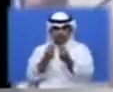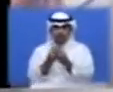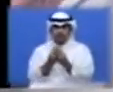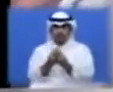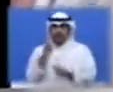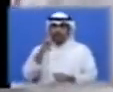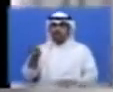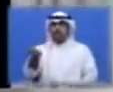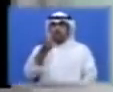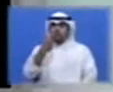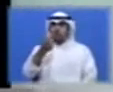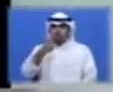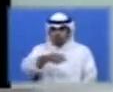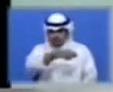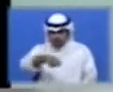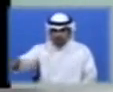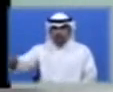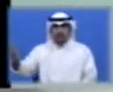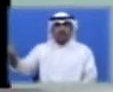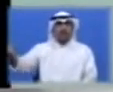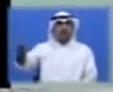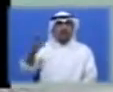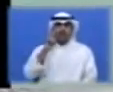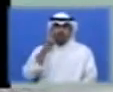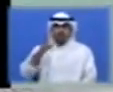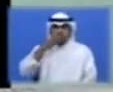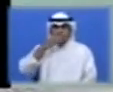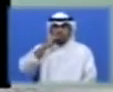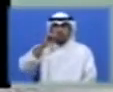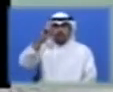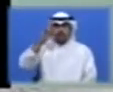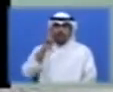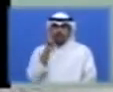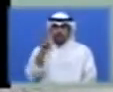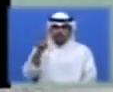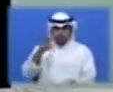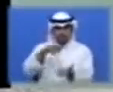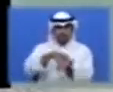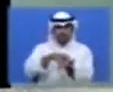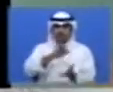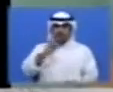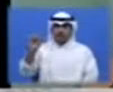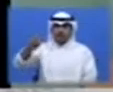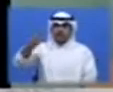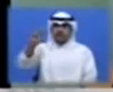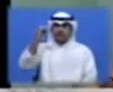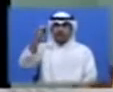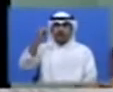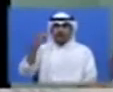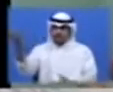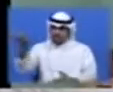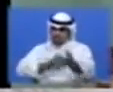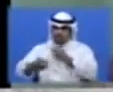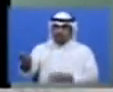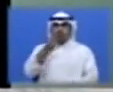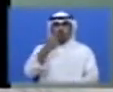من الأدوية ومن المستلزمات الطبية من مستودعات داخل محافظة رفح وخان يونس المنطقة القريبة، لأن